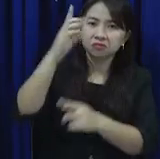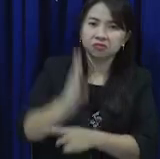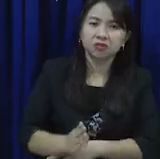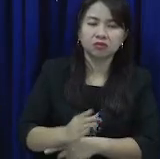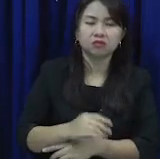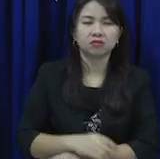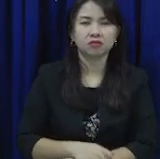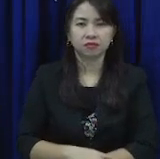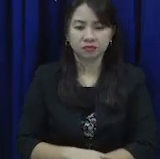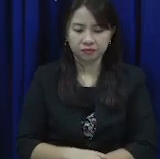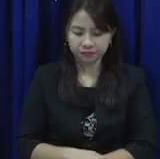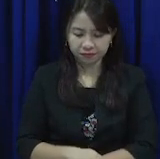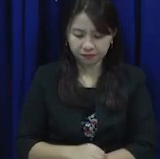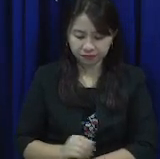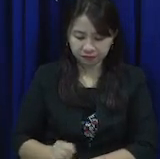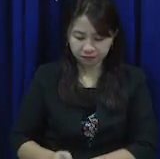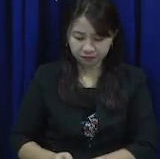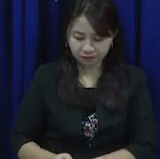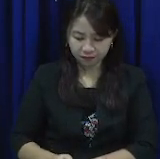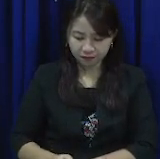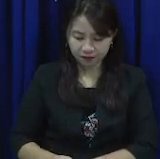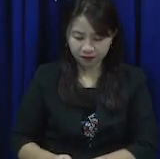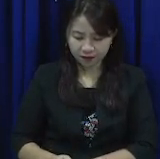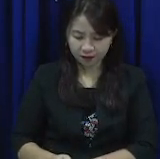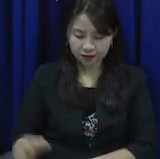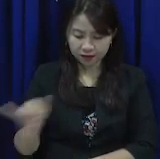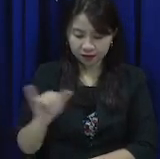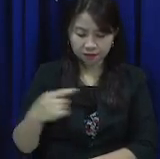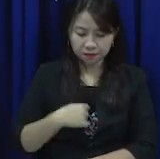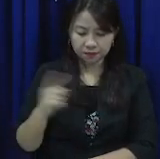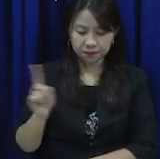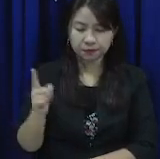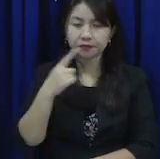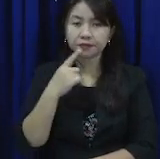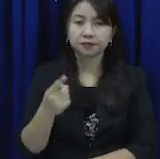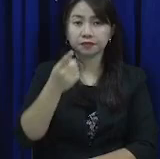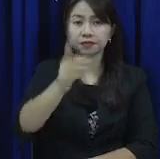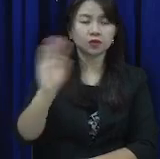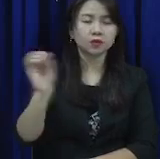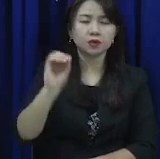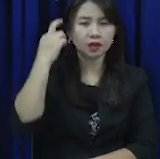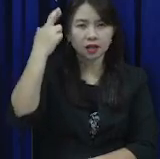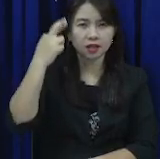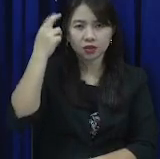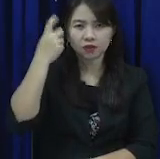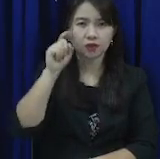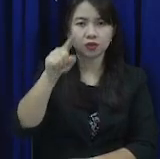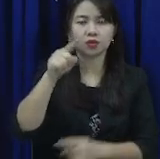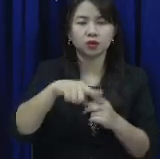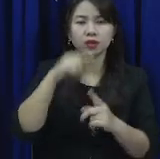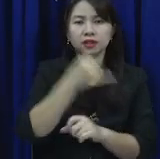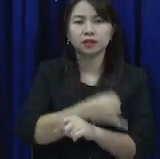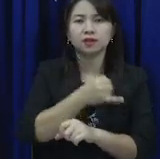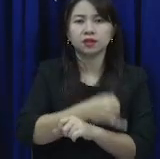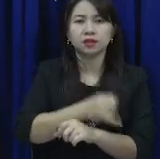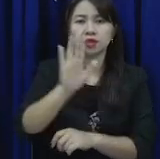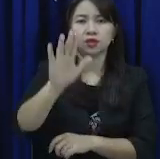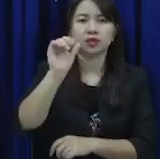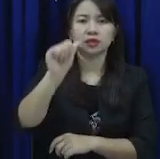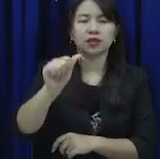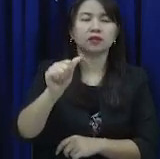ka you see Kaya nga ito sinasabi ko sa inyo young people There's no excuse for you to invest yourself in the